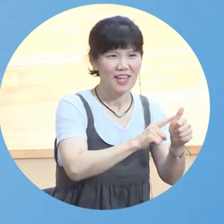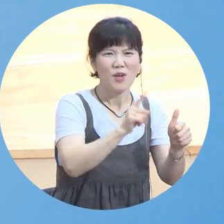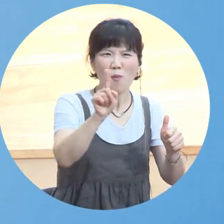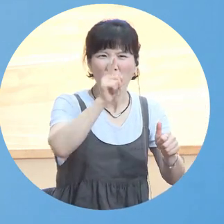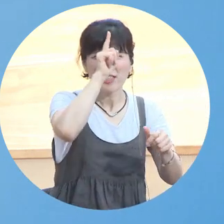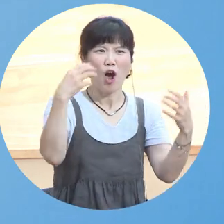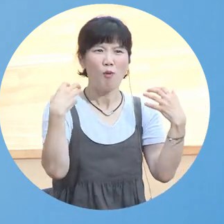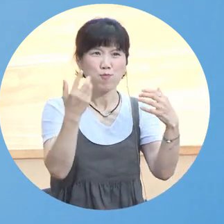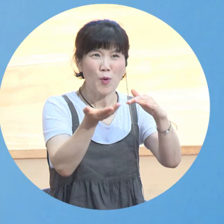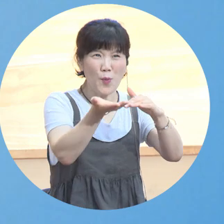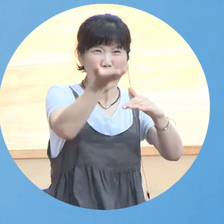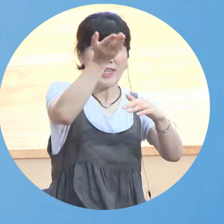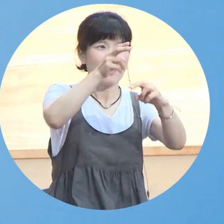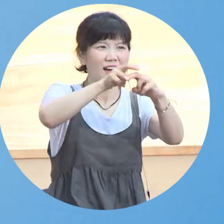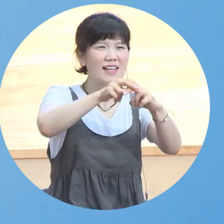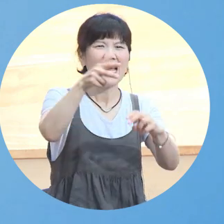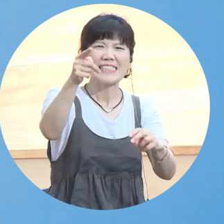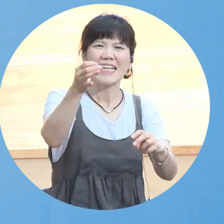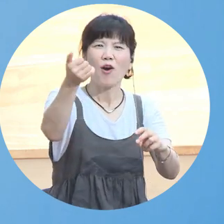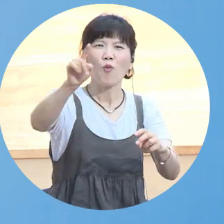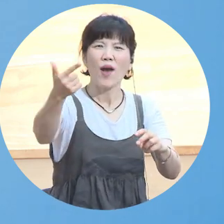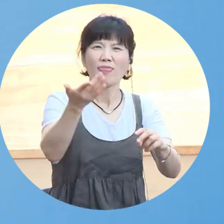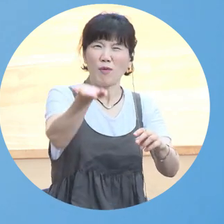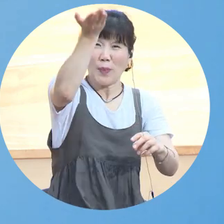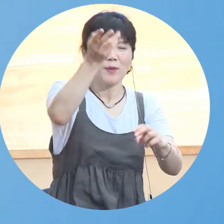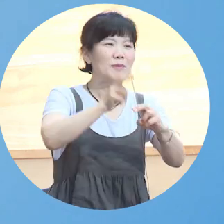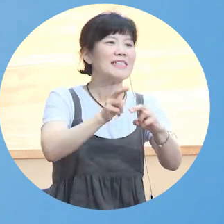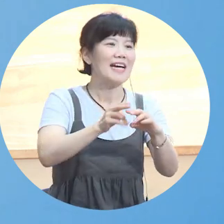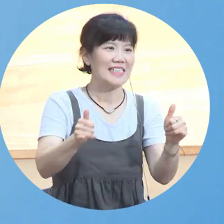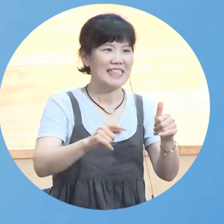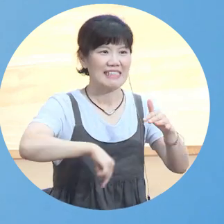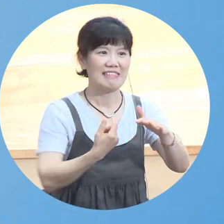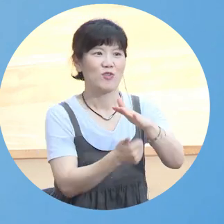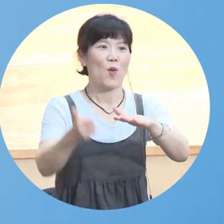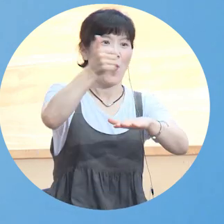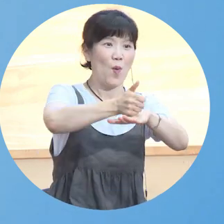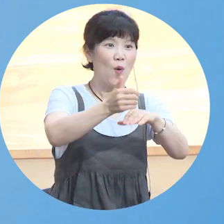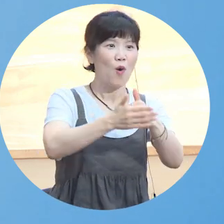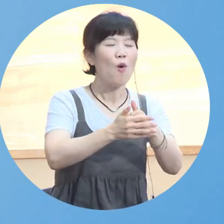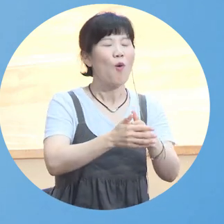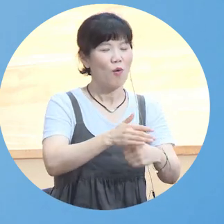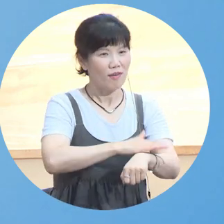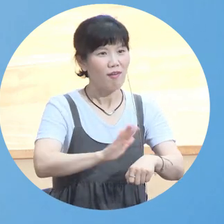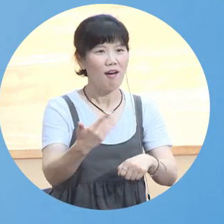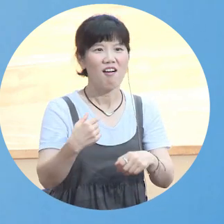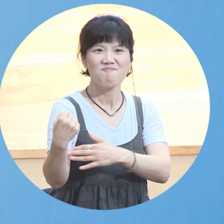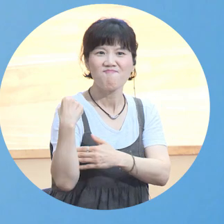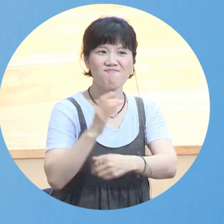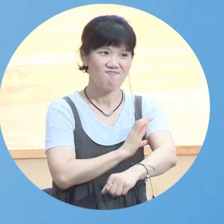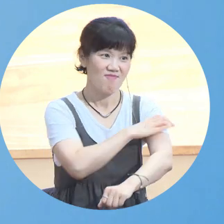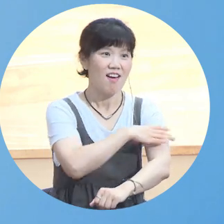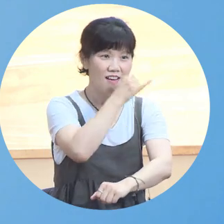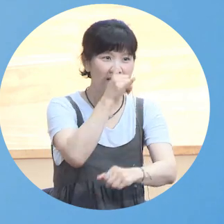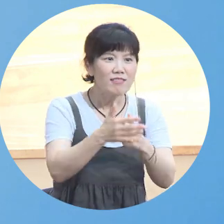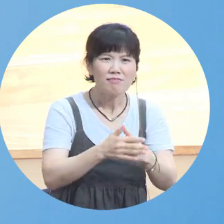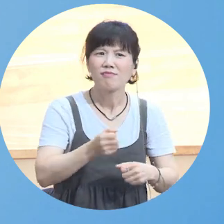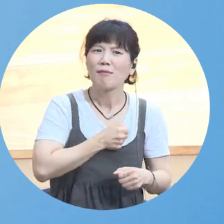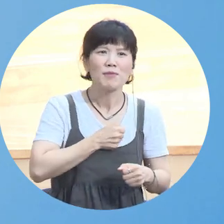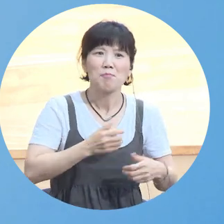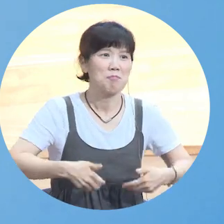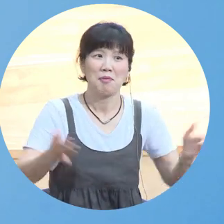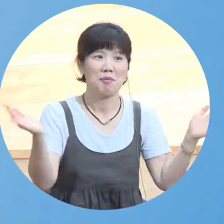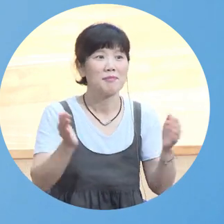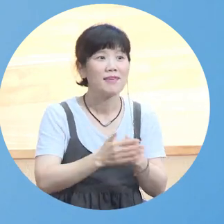뭐 그렇게 되어 지는 거죠 자수성가 했어요 나름 출 3에서의 힘깨나 있어요 밥 따블 게 없어요 그런 아버지가 지금